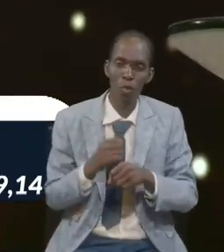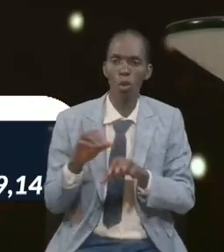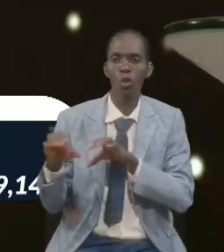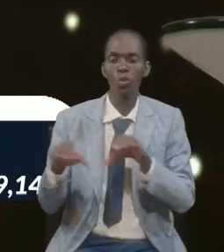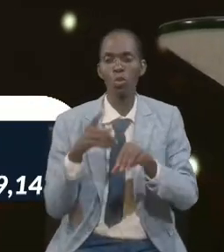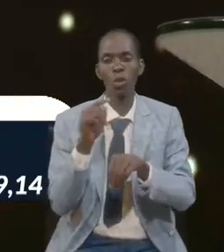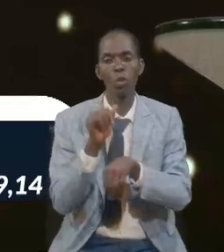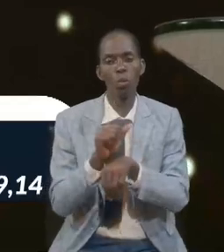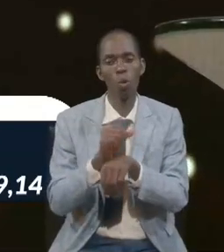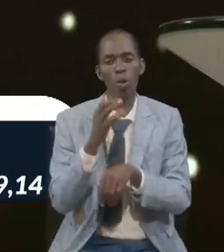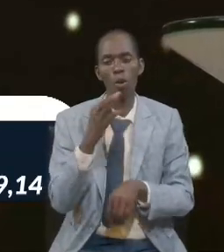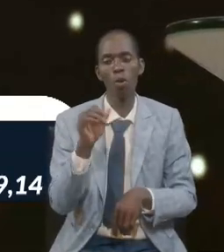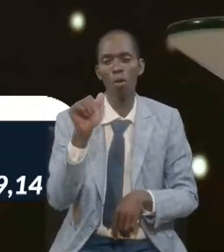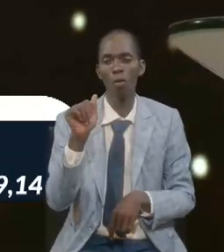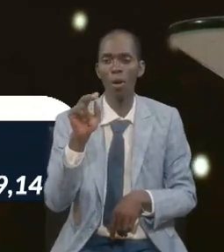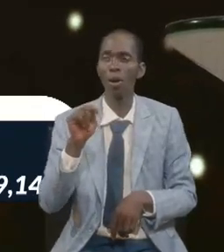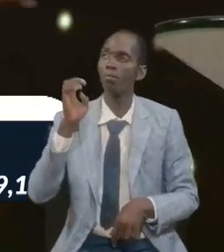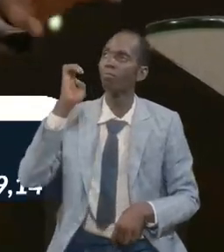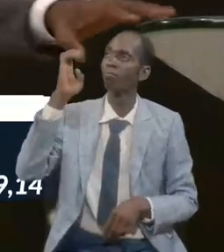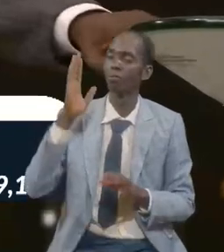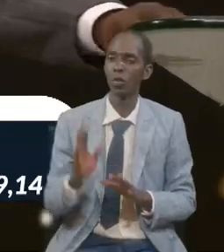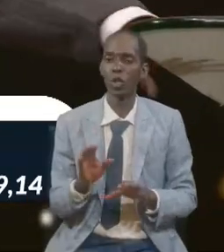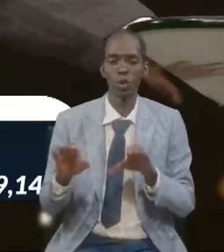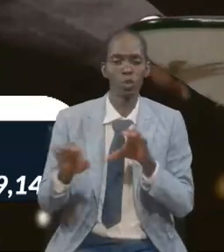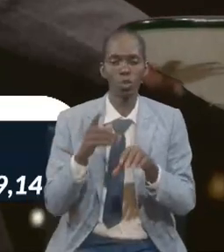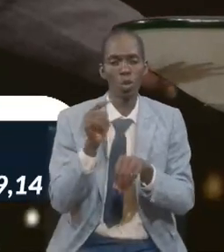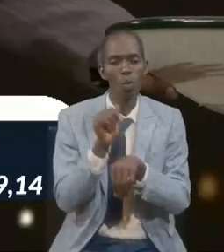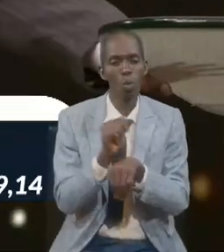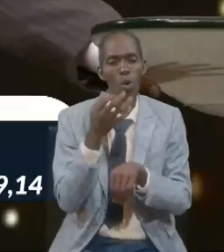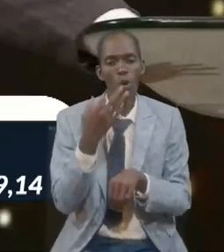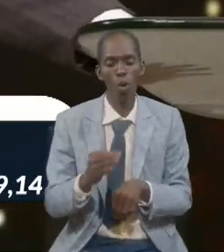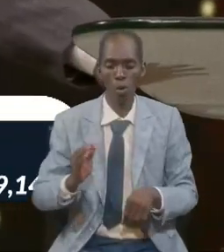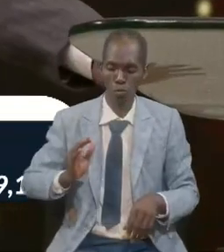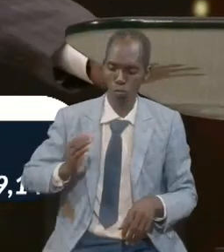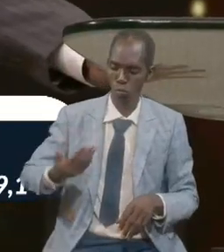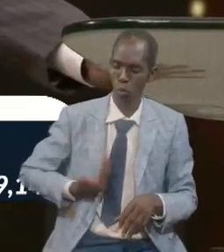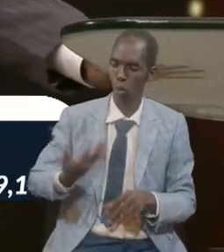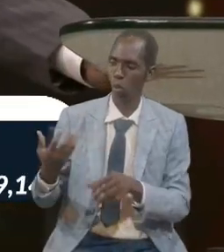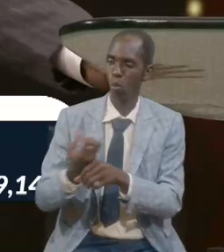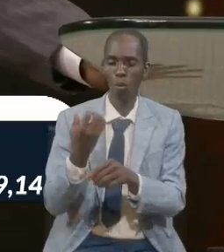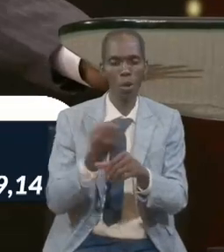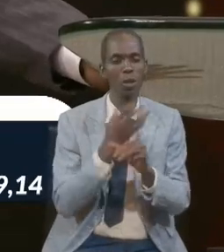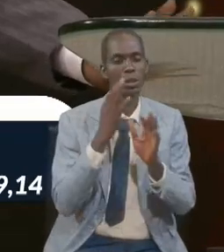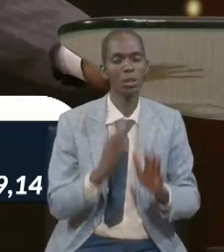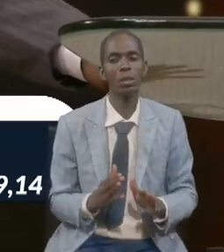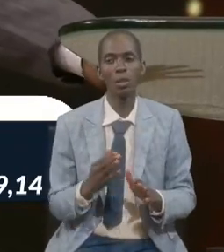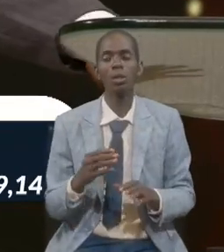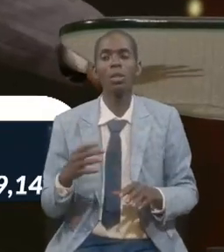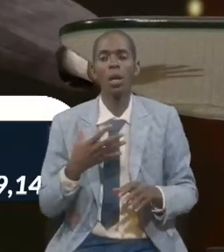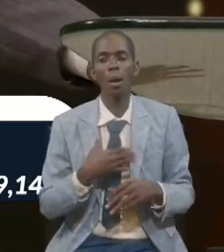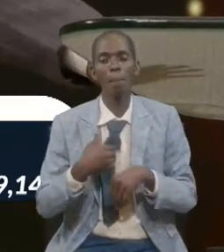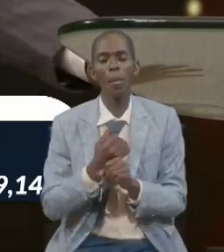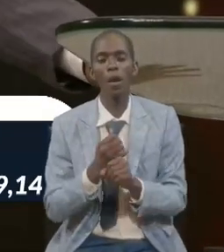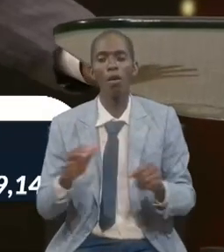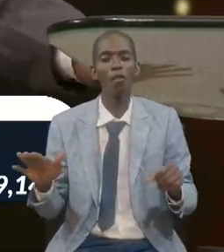d'un évangéliste. Fais l'œuvre d'un gagneur d'âme. Fais l'œuvre d'un moissonneur. Remplis bien